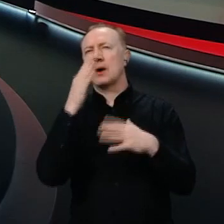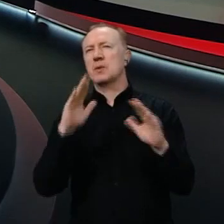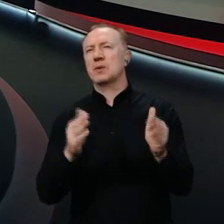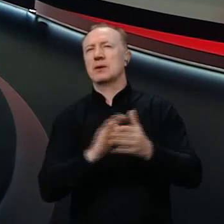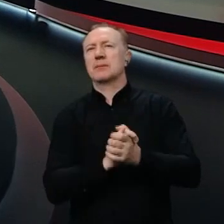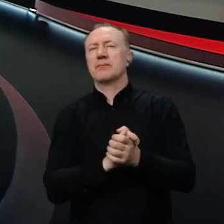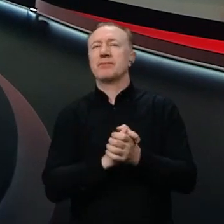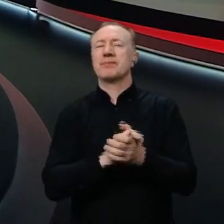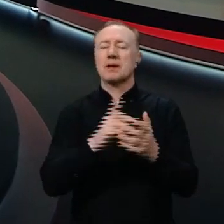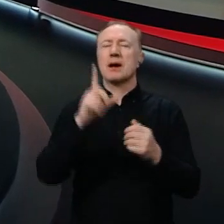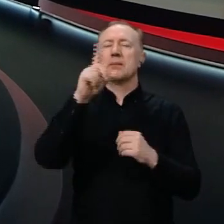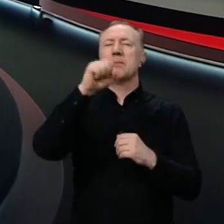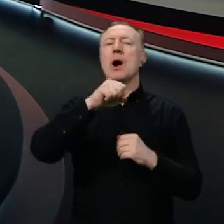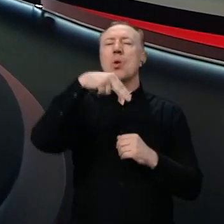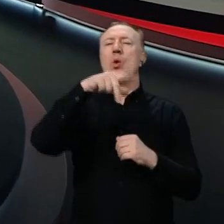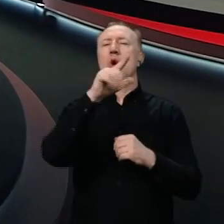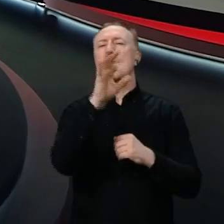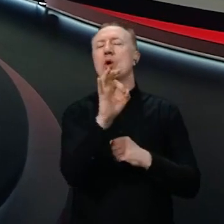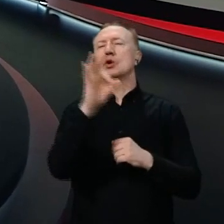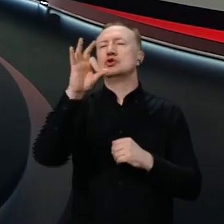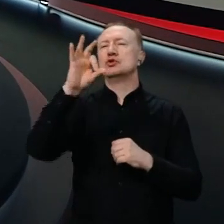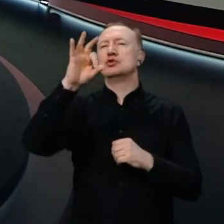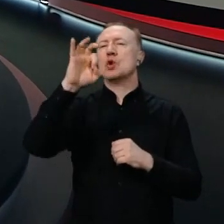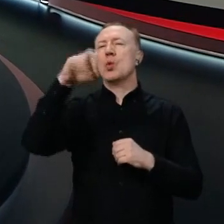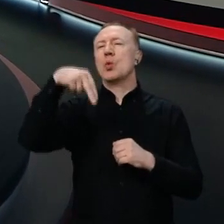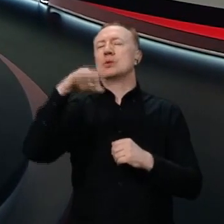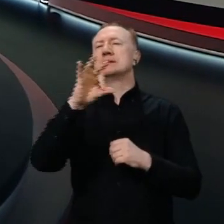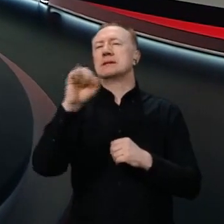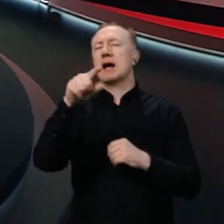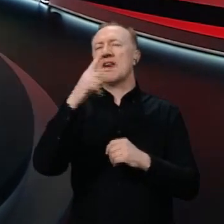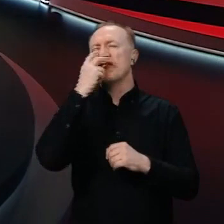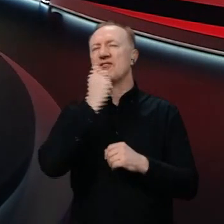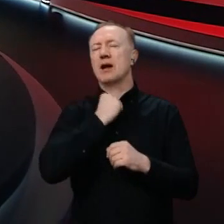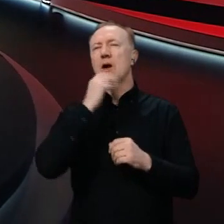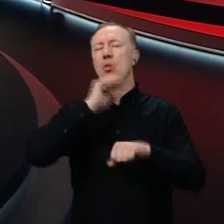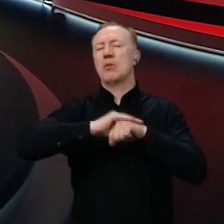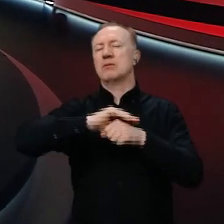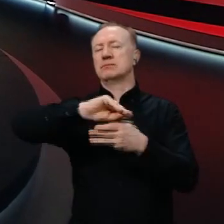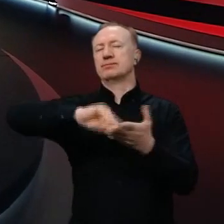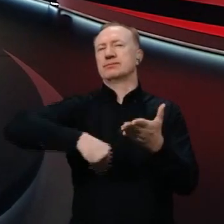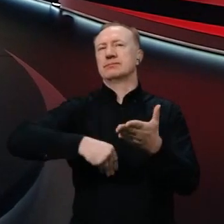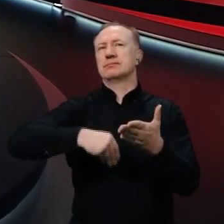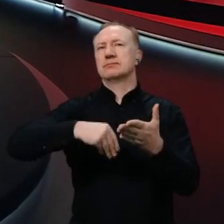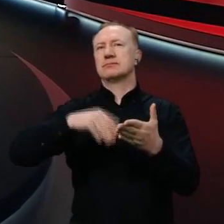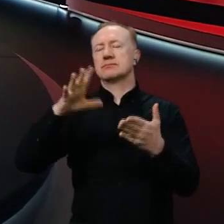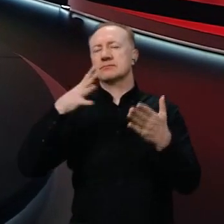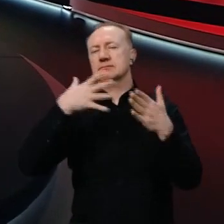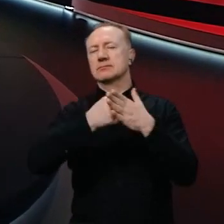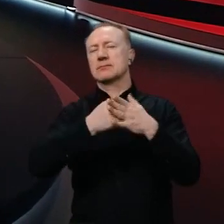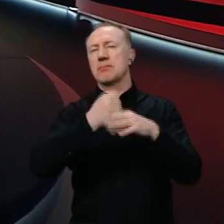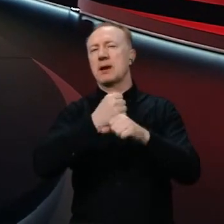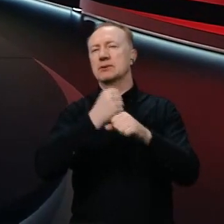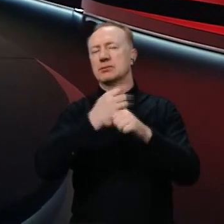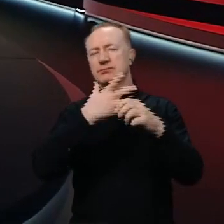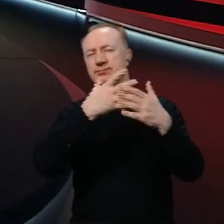Znaczy, Paulo Sousa ma jasno sformułowany kontrakt. Mianowicie pracuje do momentu udziału reprezentacji